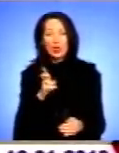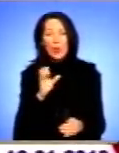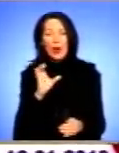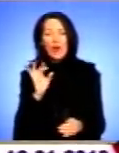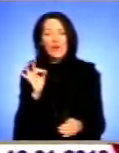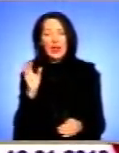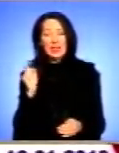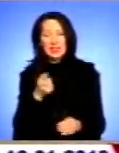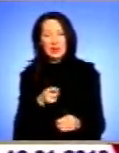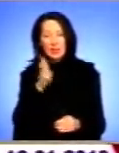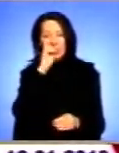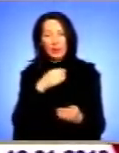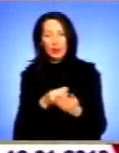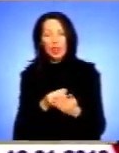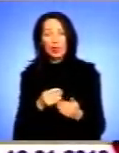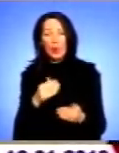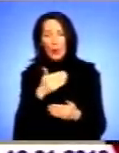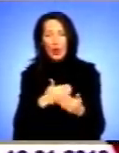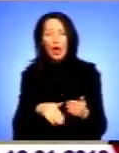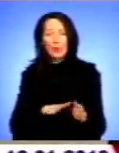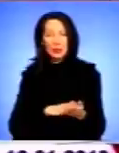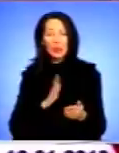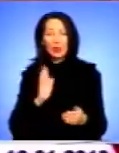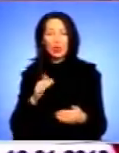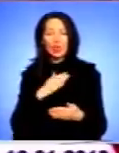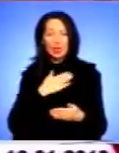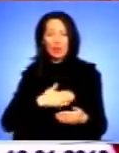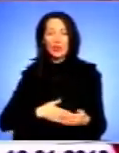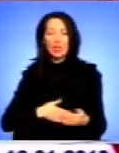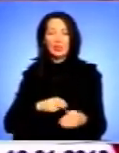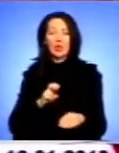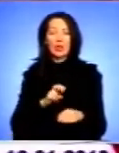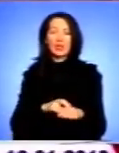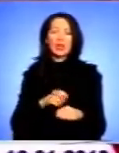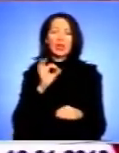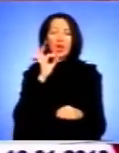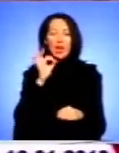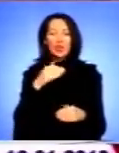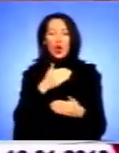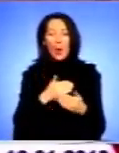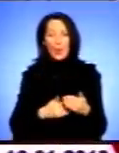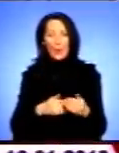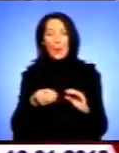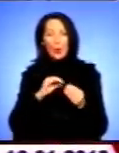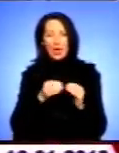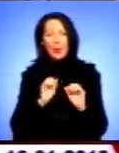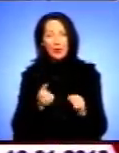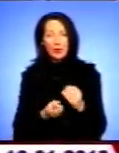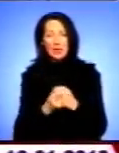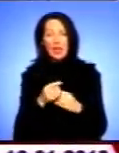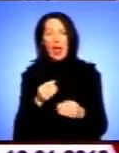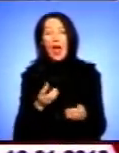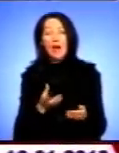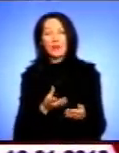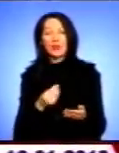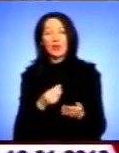програми і так далі, вони будуть задовільнятися. Лікарі зазначають, Проблема може виникнути і з фінансуванням